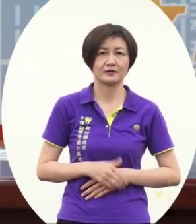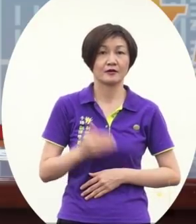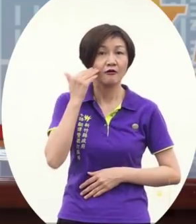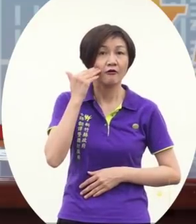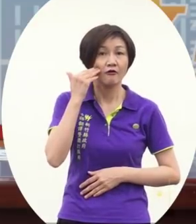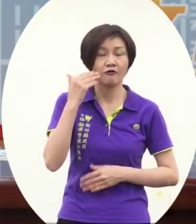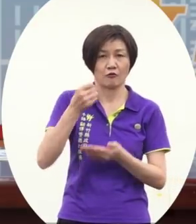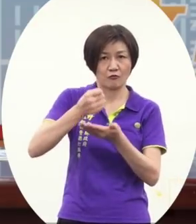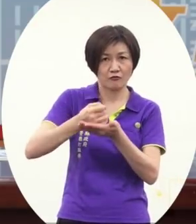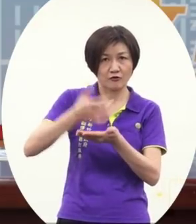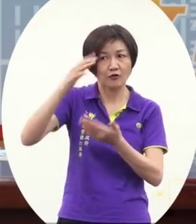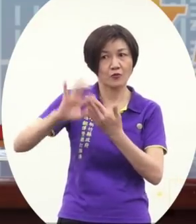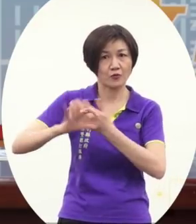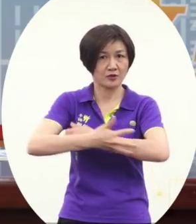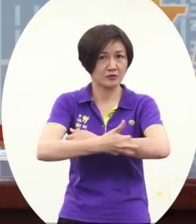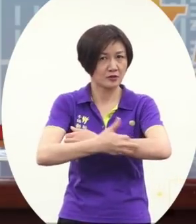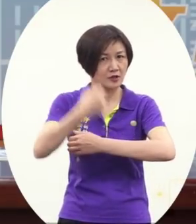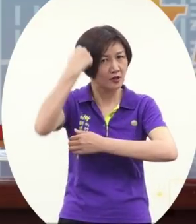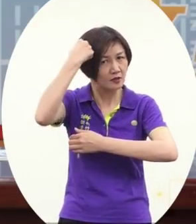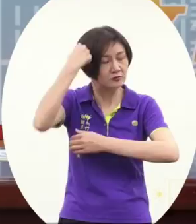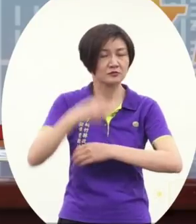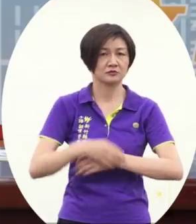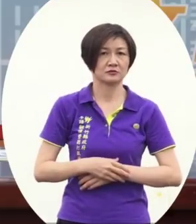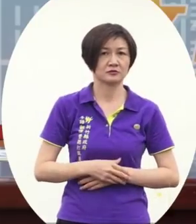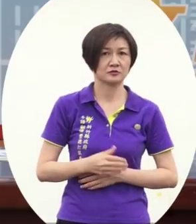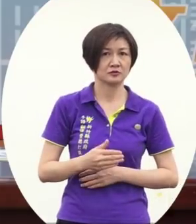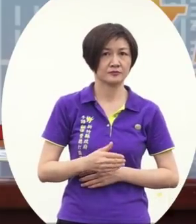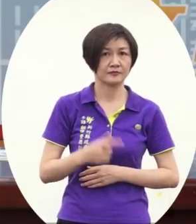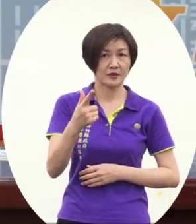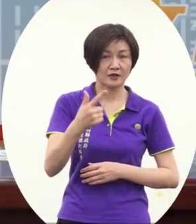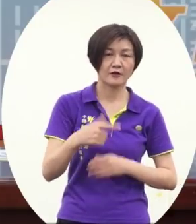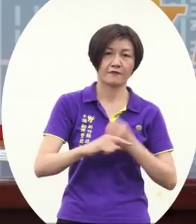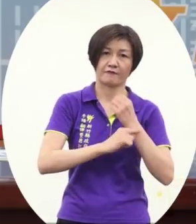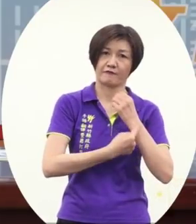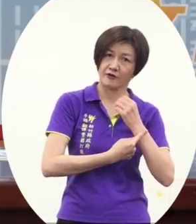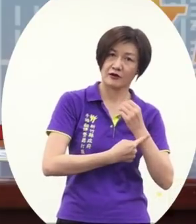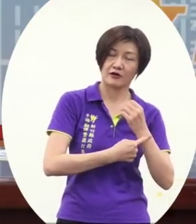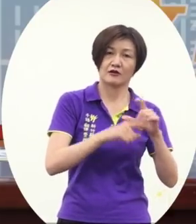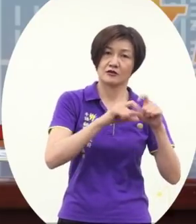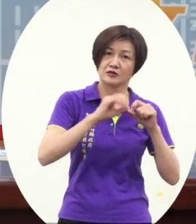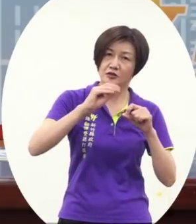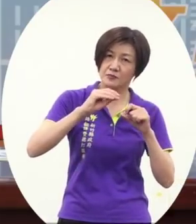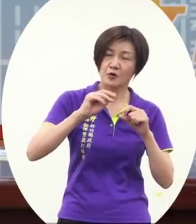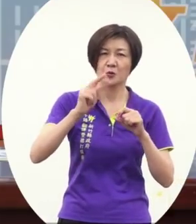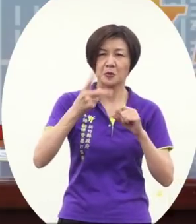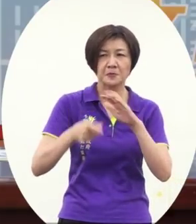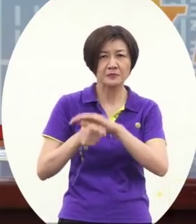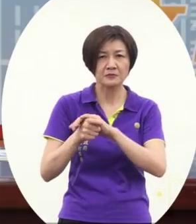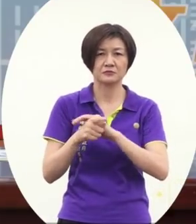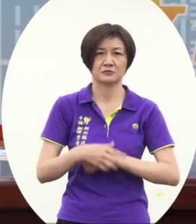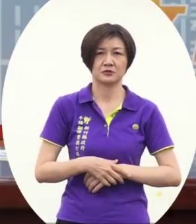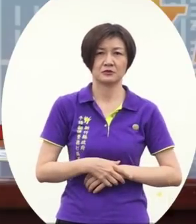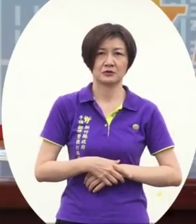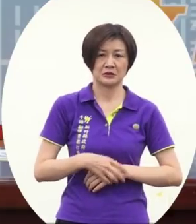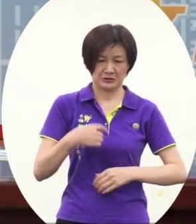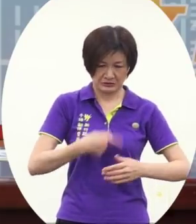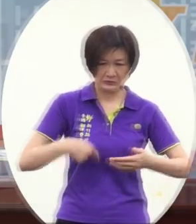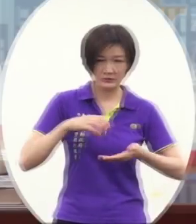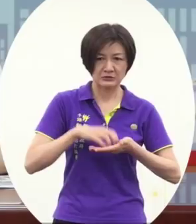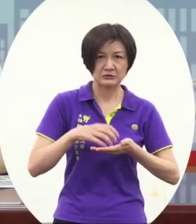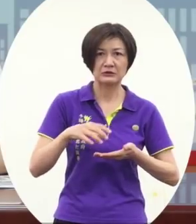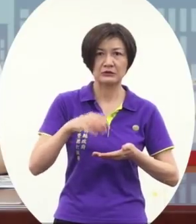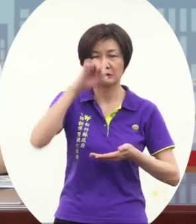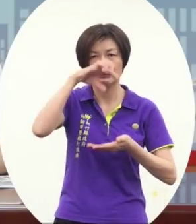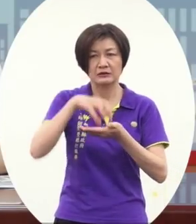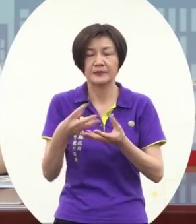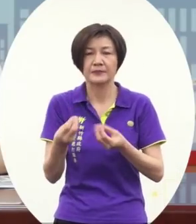面的移工的朋友，无论你是合法或非法的，没有证件的也没有关系，你